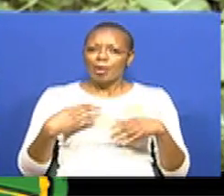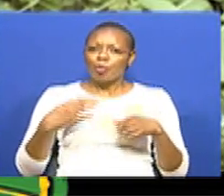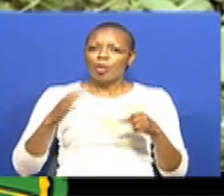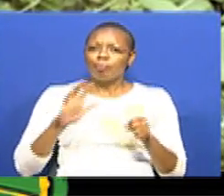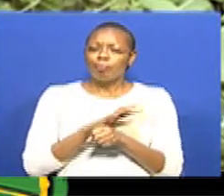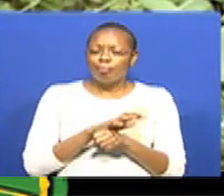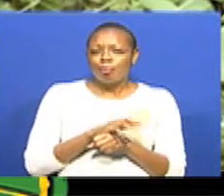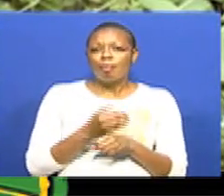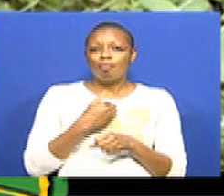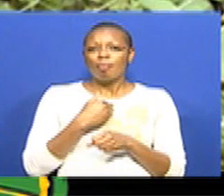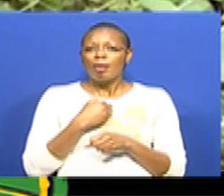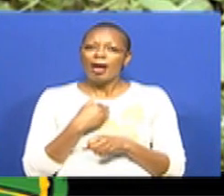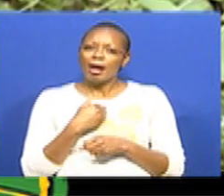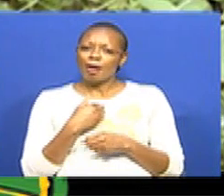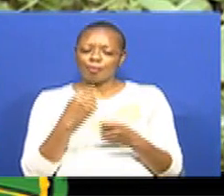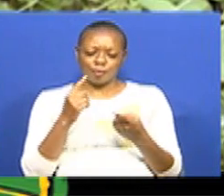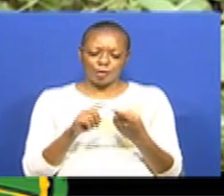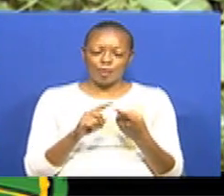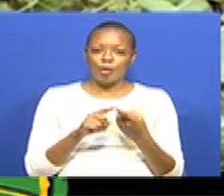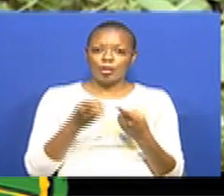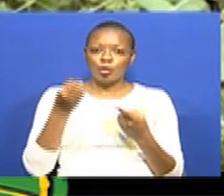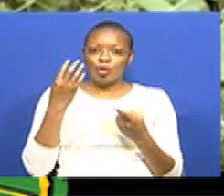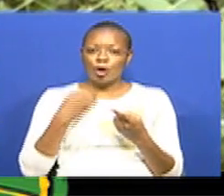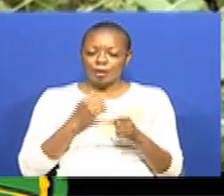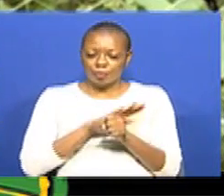symptoms like coughing, sneezing,